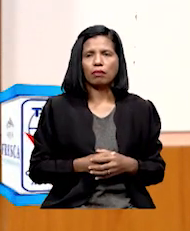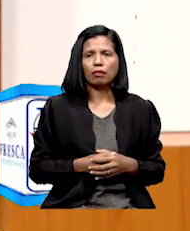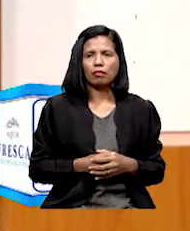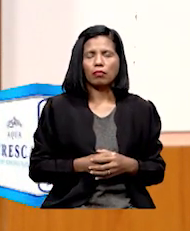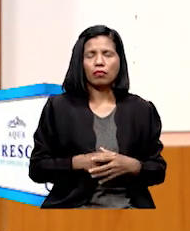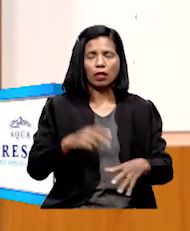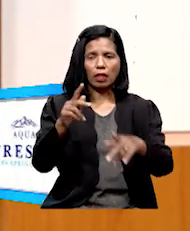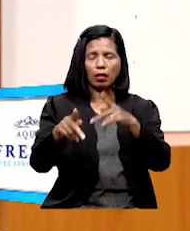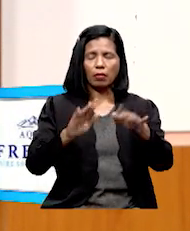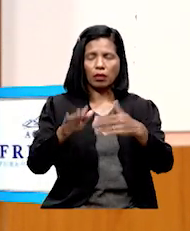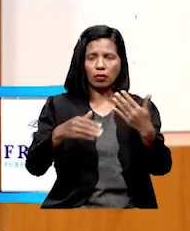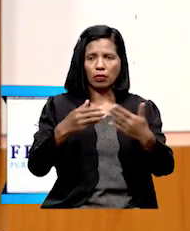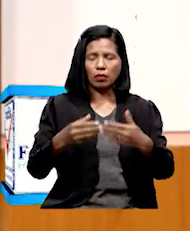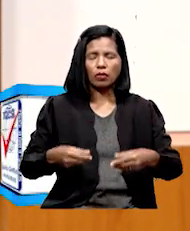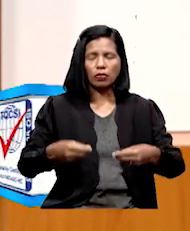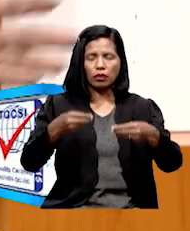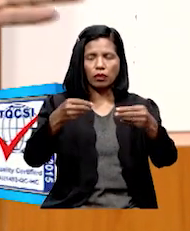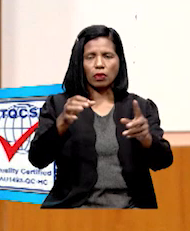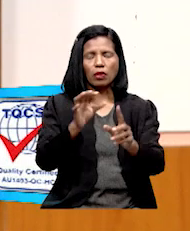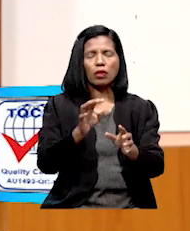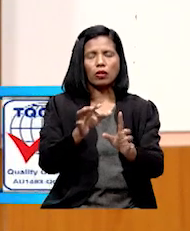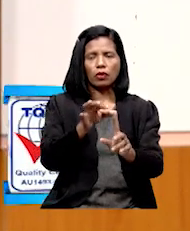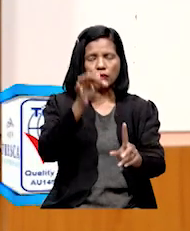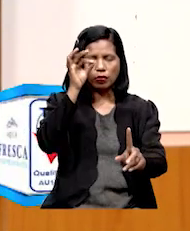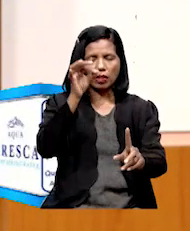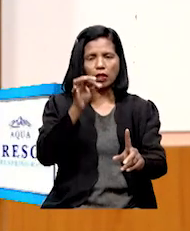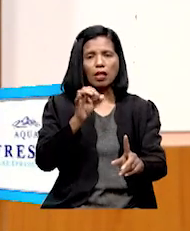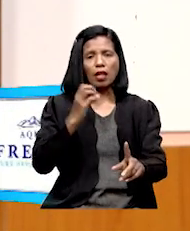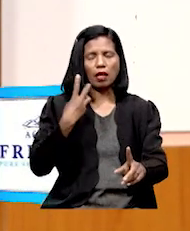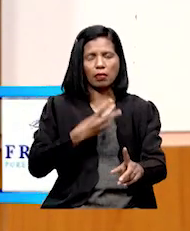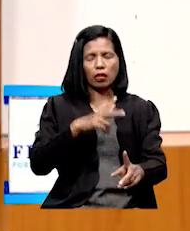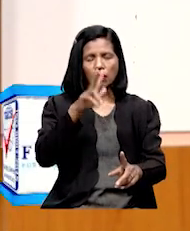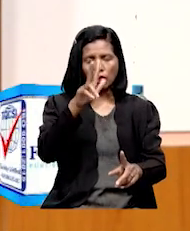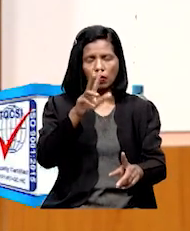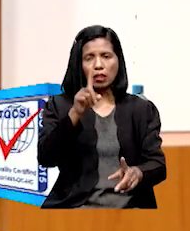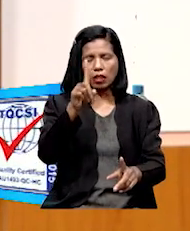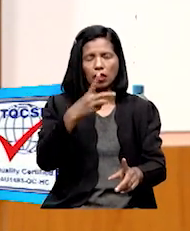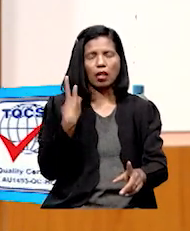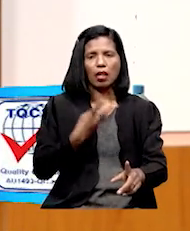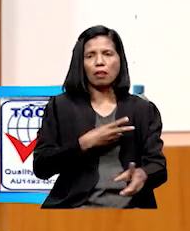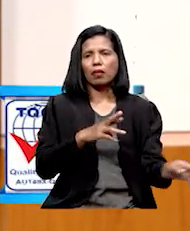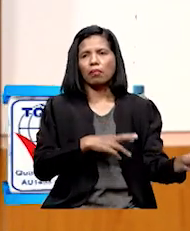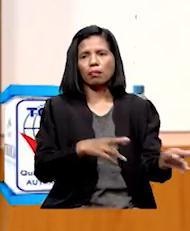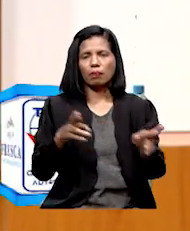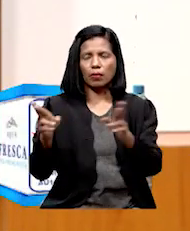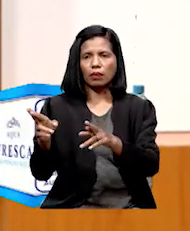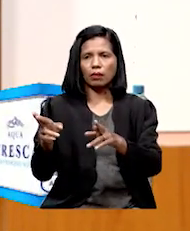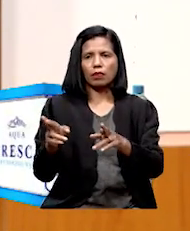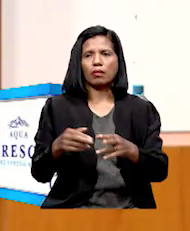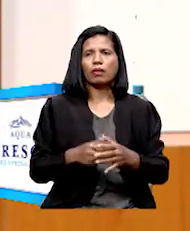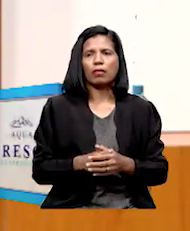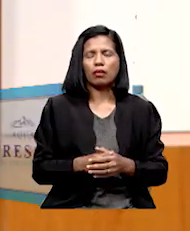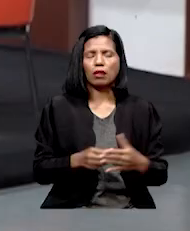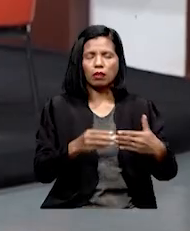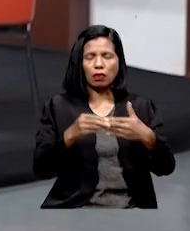elitore sira fo confiança ba mena intol ne ida. Ami pronto, pronto para tu atu kare, para tu